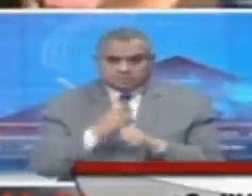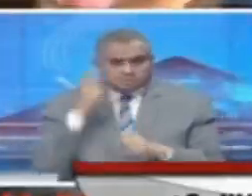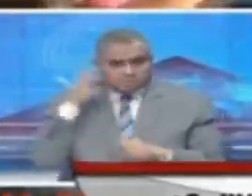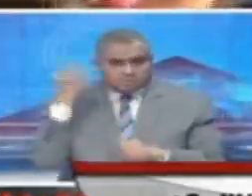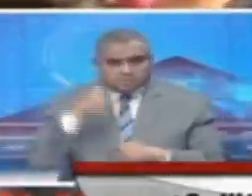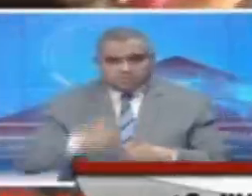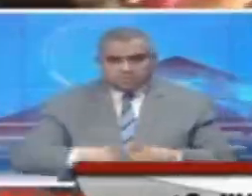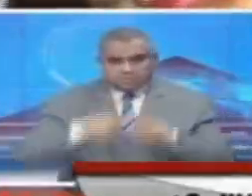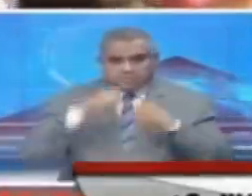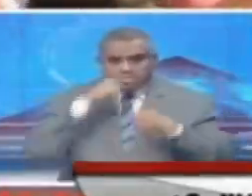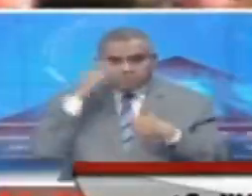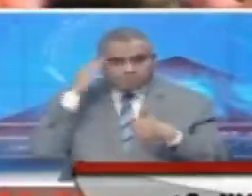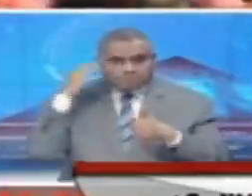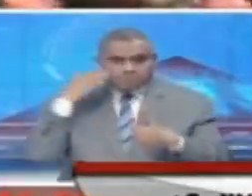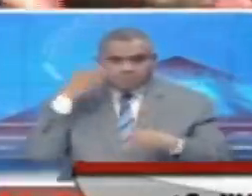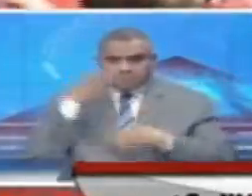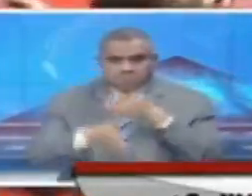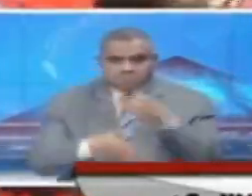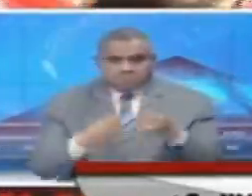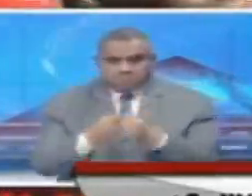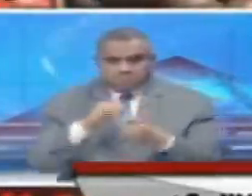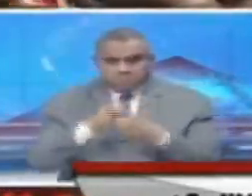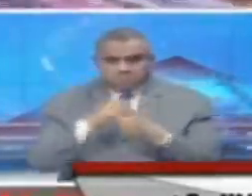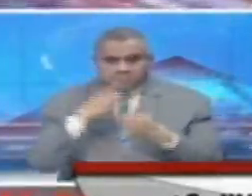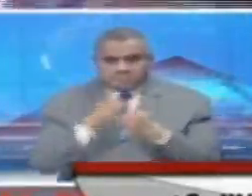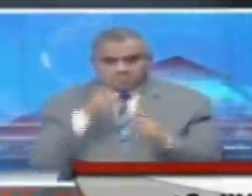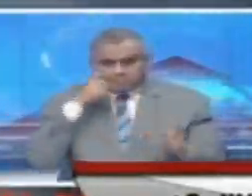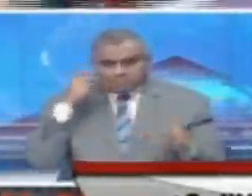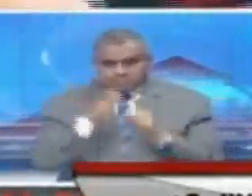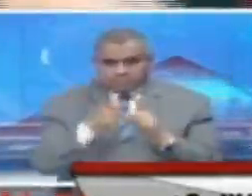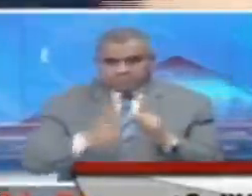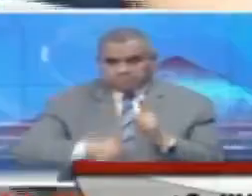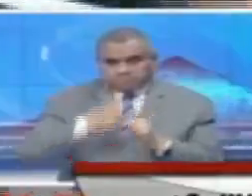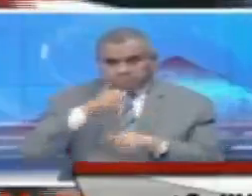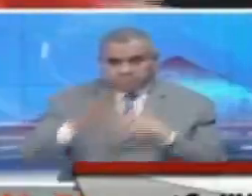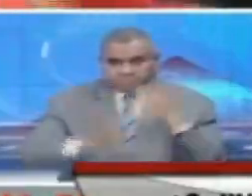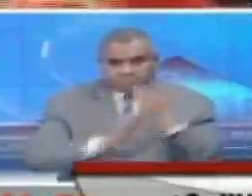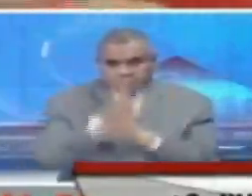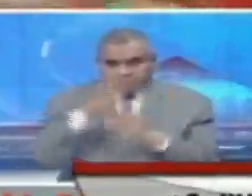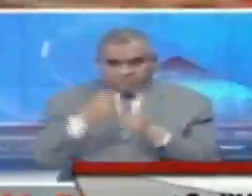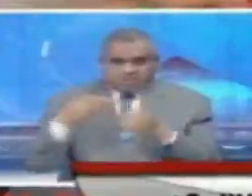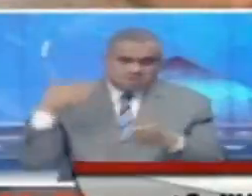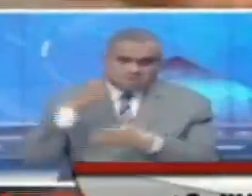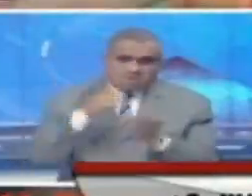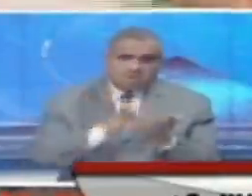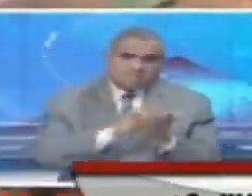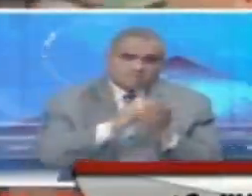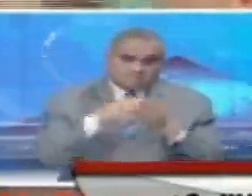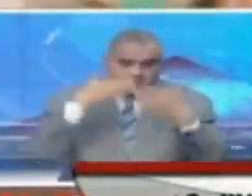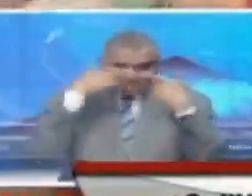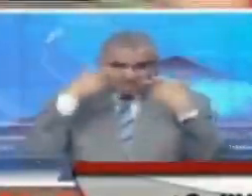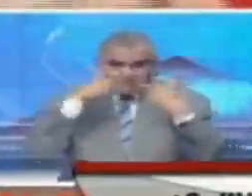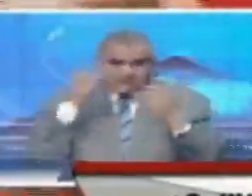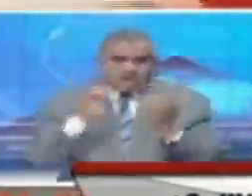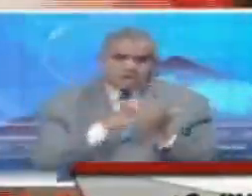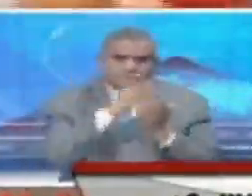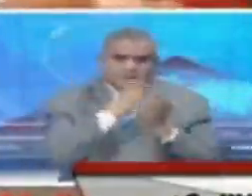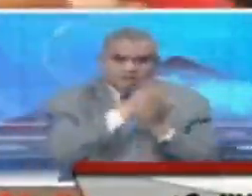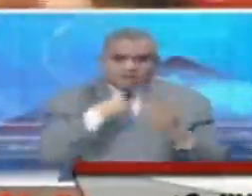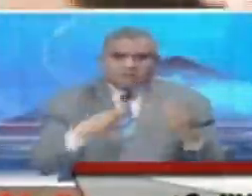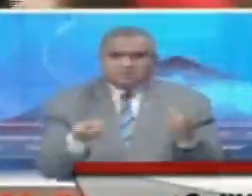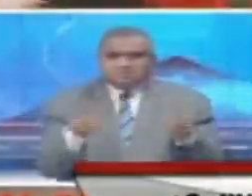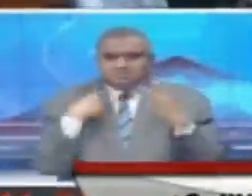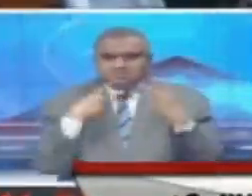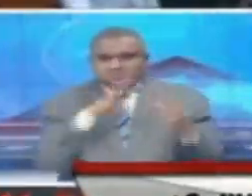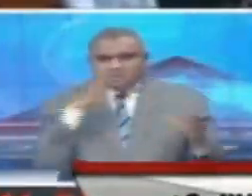أسود ينتظر كل من تنبس ببنات شفا جراء هذا الطيار الرجعي المرتدي لعباءة الإسلام زورا